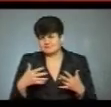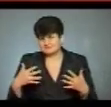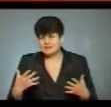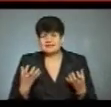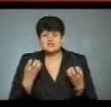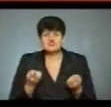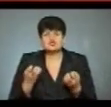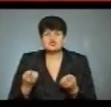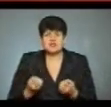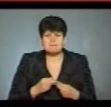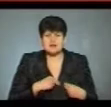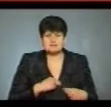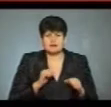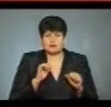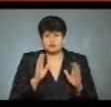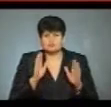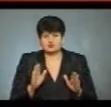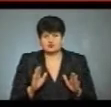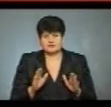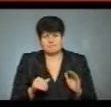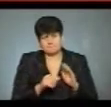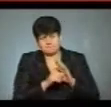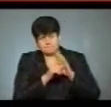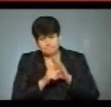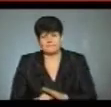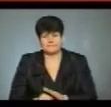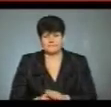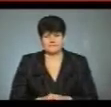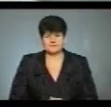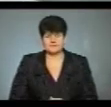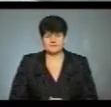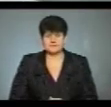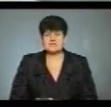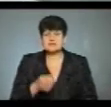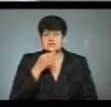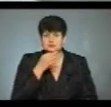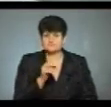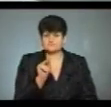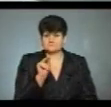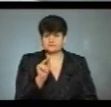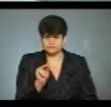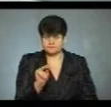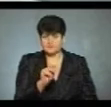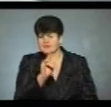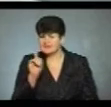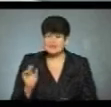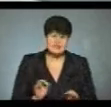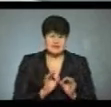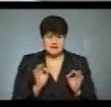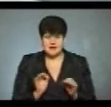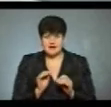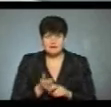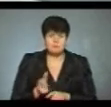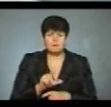ще працівник може бути мати менші права, ніж тепер має. Скажу відверто, що жодних переваг,